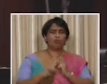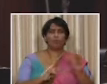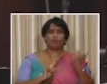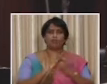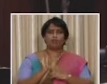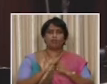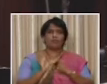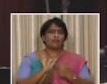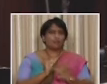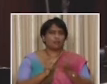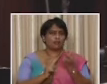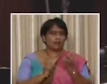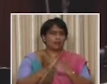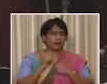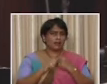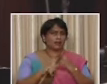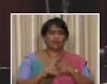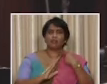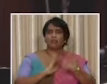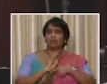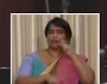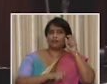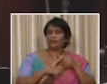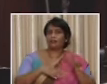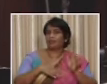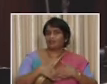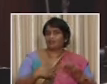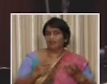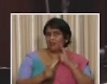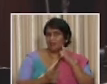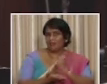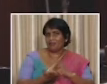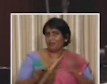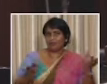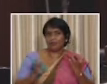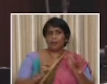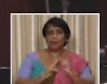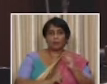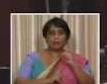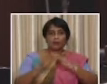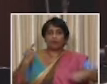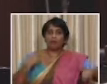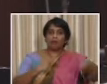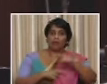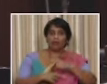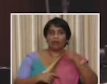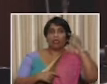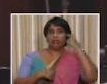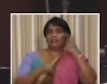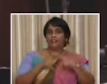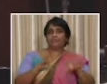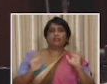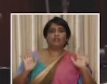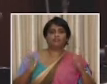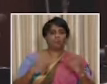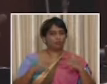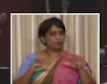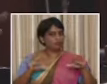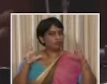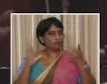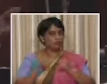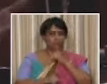බද්ද රටේ ජනතාවට දැනිලා නැහැ. පාර්ලිමේන්තුවේ ඉන්න මන්ත්‍රීවරුන්ට විතරයි මේක දැනිලා තියෙන්නේ කියලා. මේක පුදුම